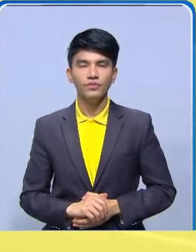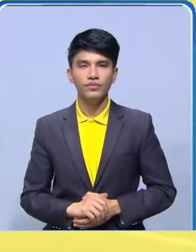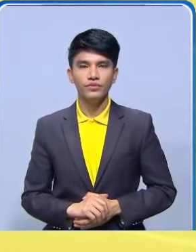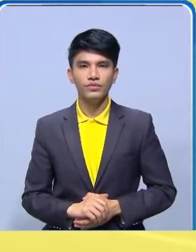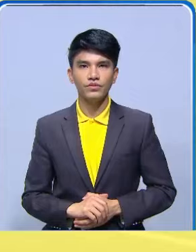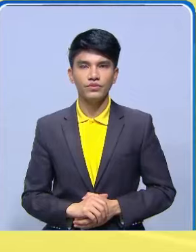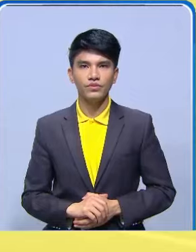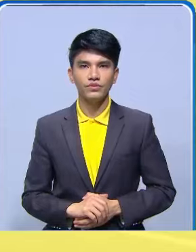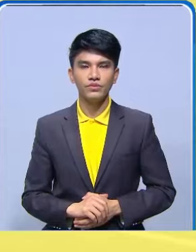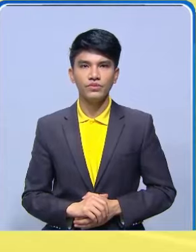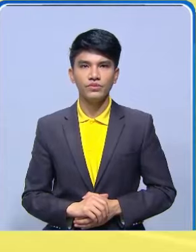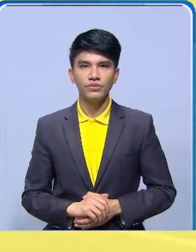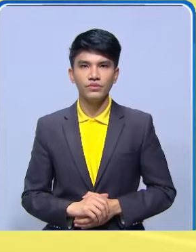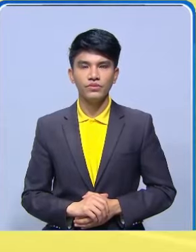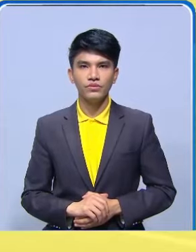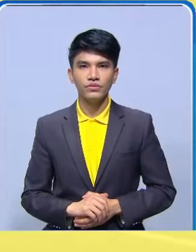พ่อ